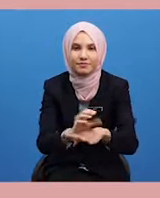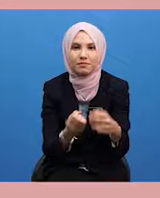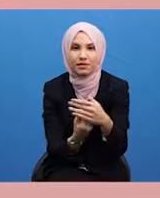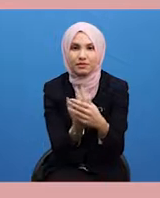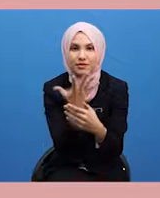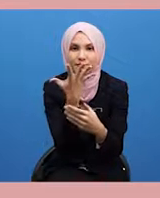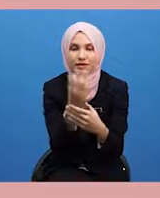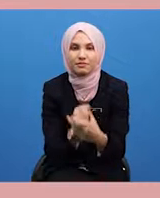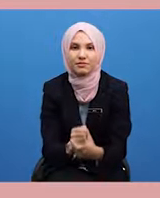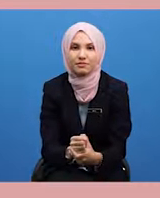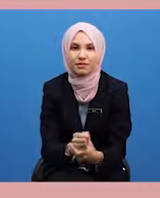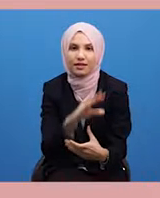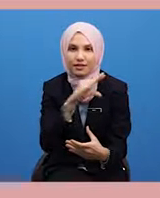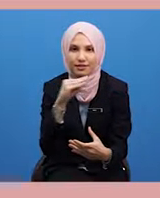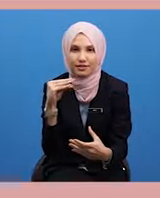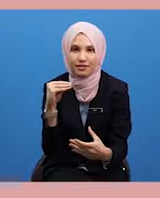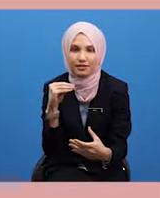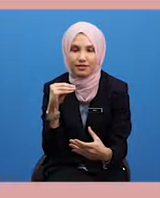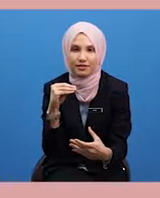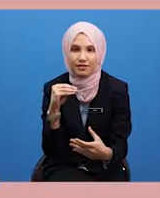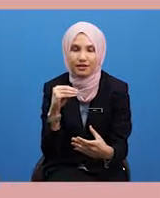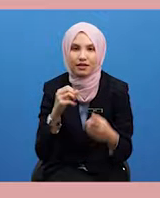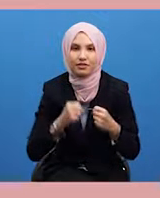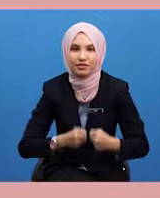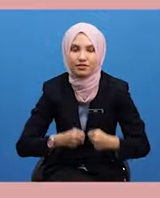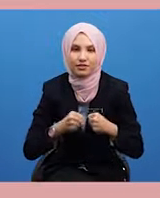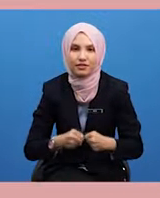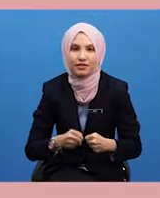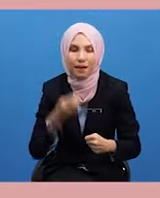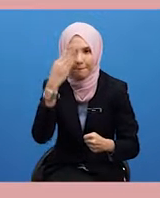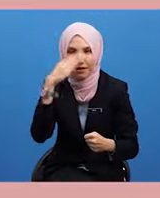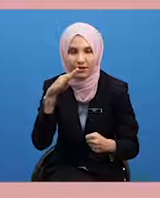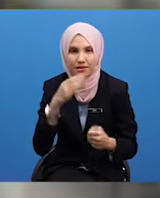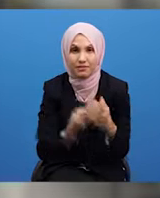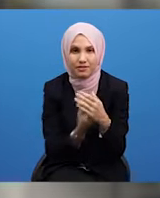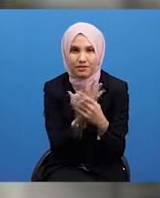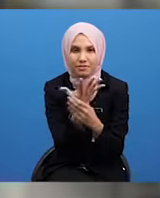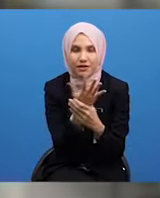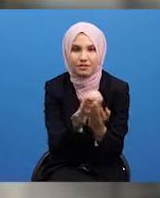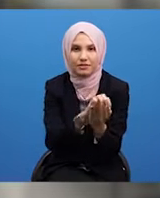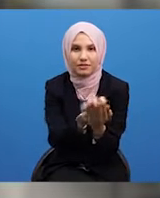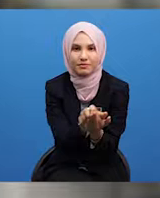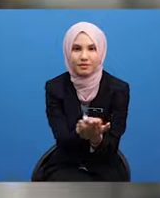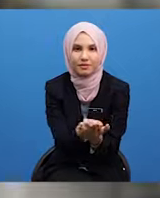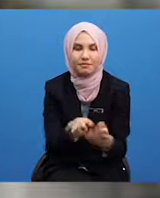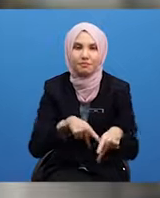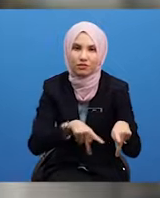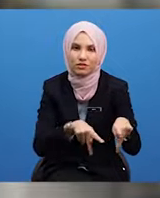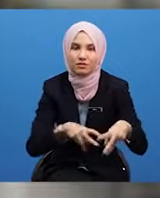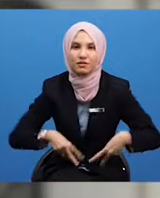percambahan biji benih dan syarat-syarat bagi percambahan biji benih. Proses